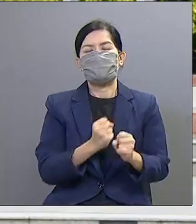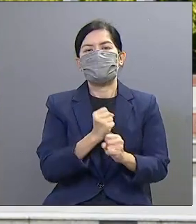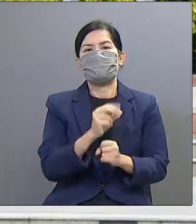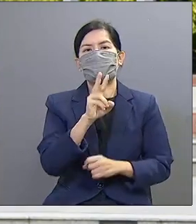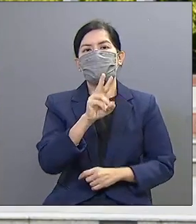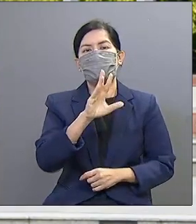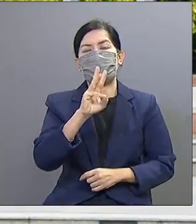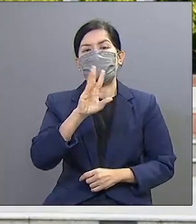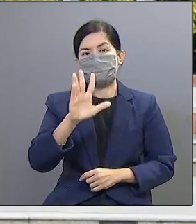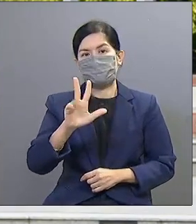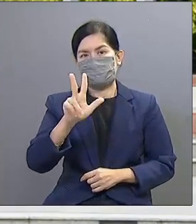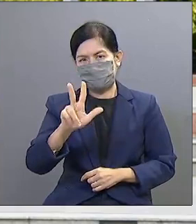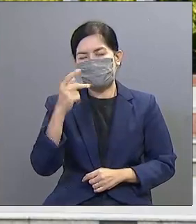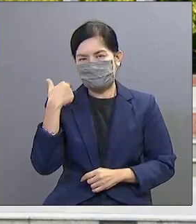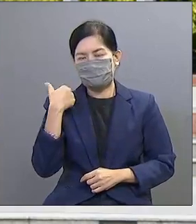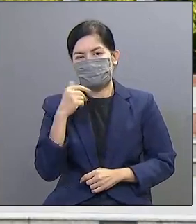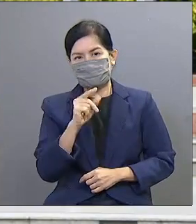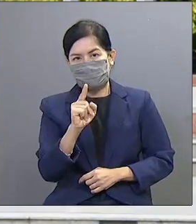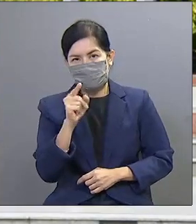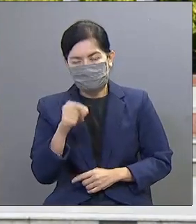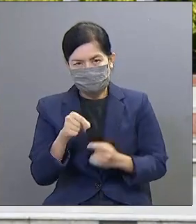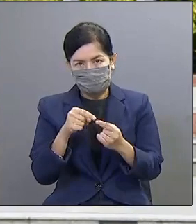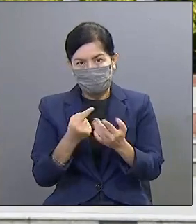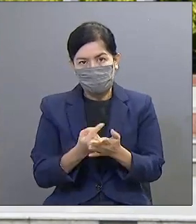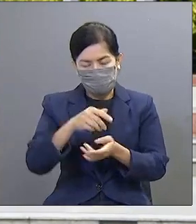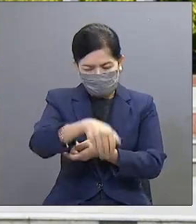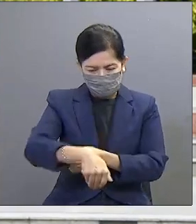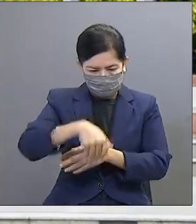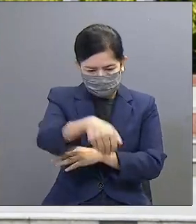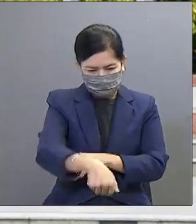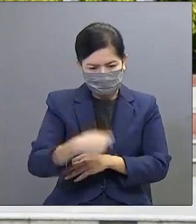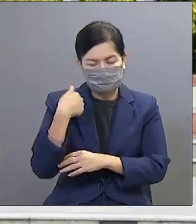bold.เราได้มีการหาได้ชุดขเจอไหม